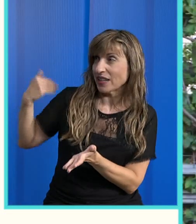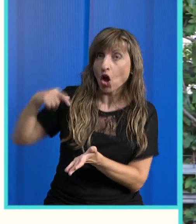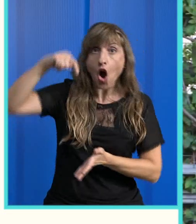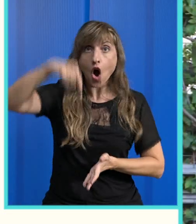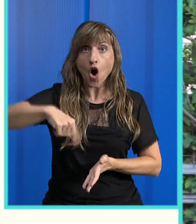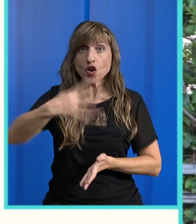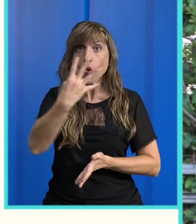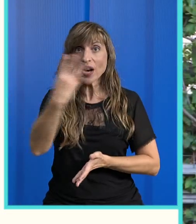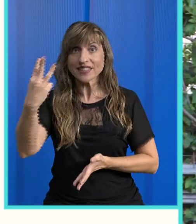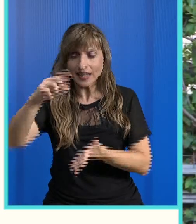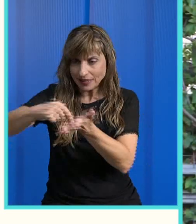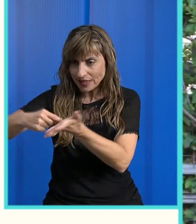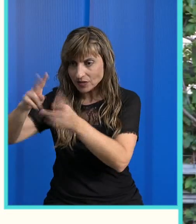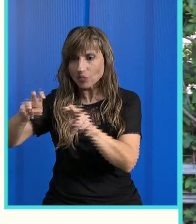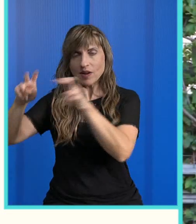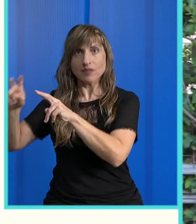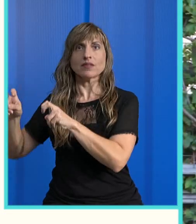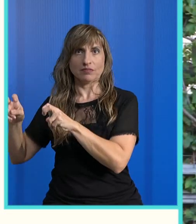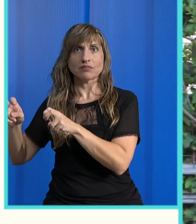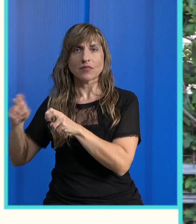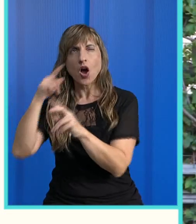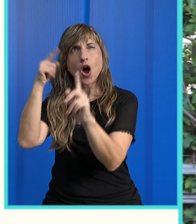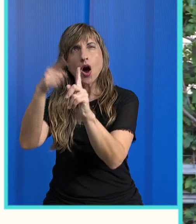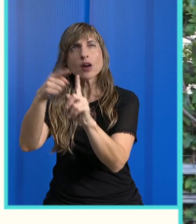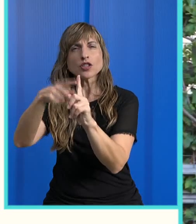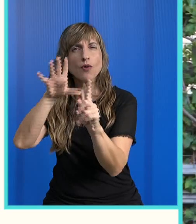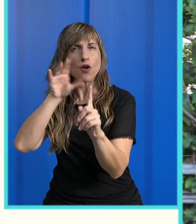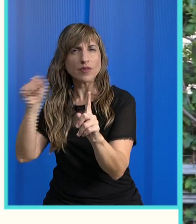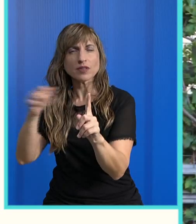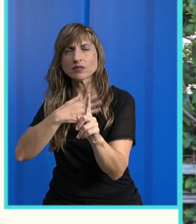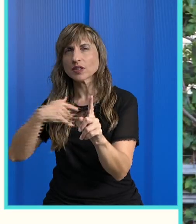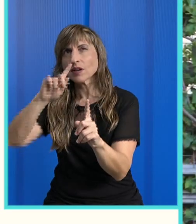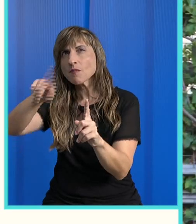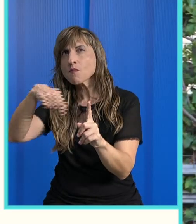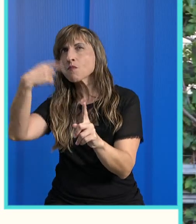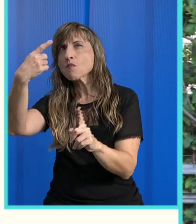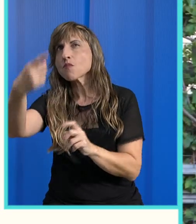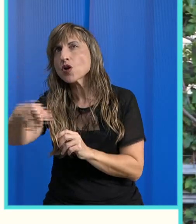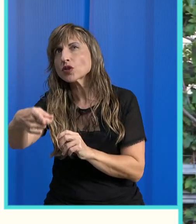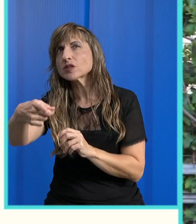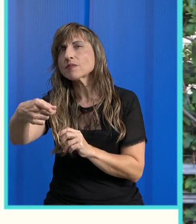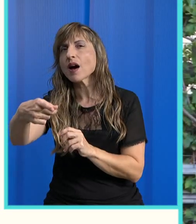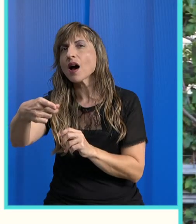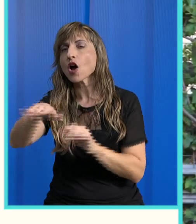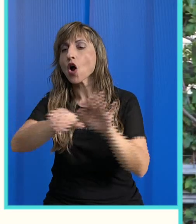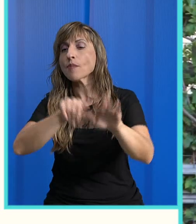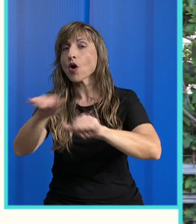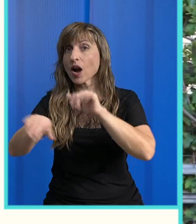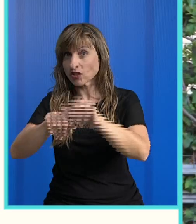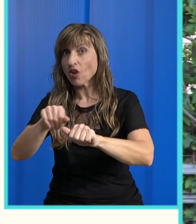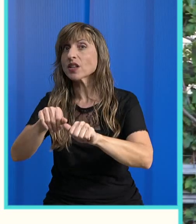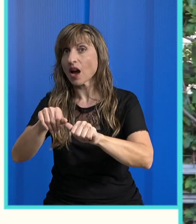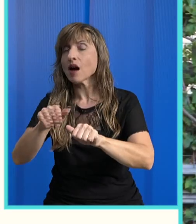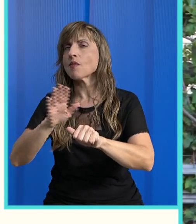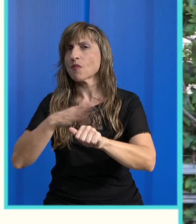43. La intención que tenemos desde el gobierno es que en la próxima convocatòria se